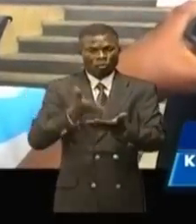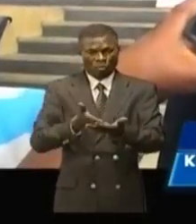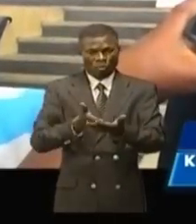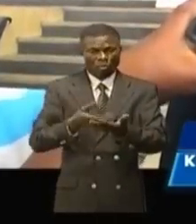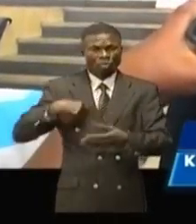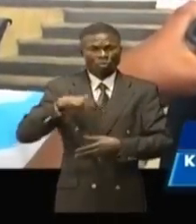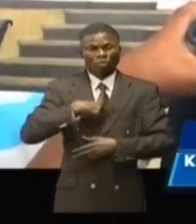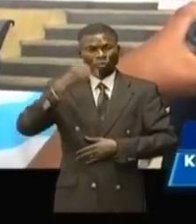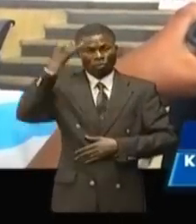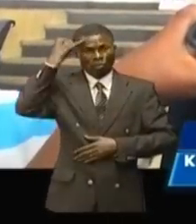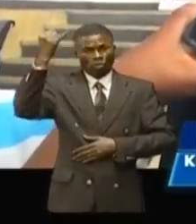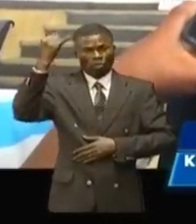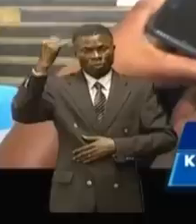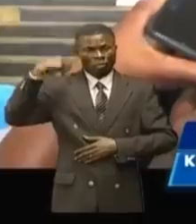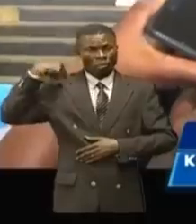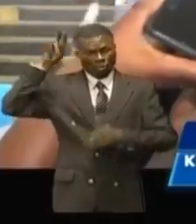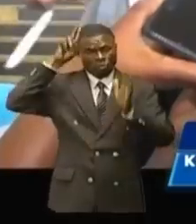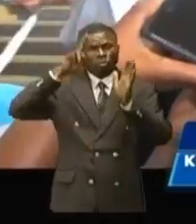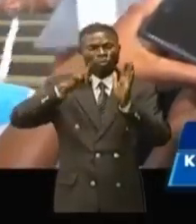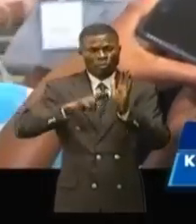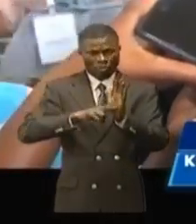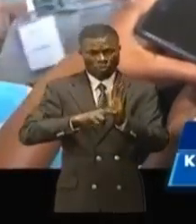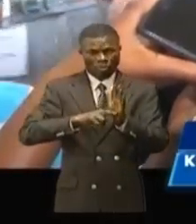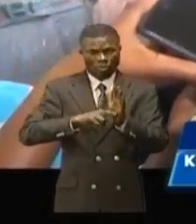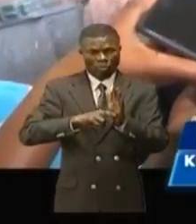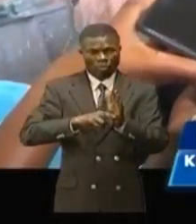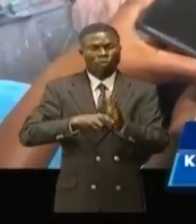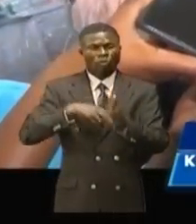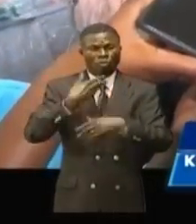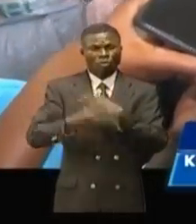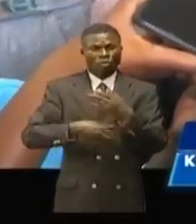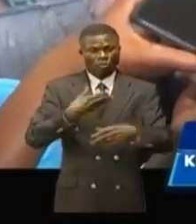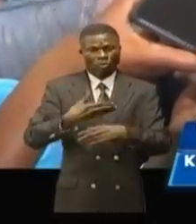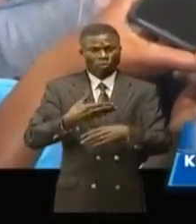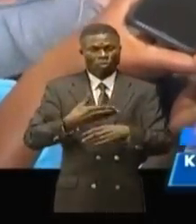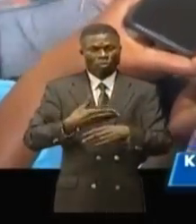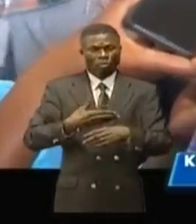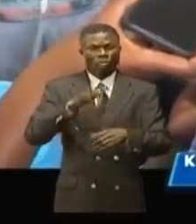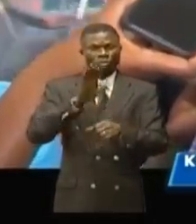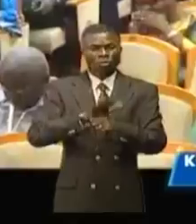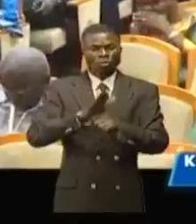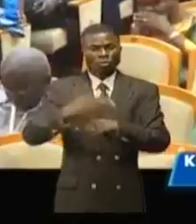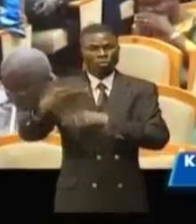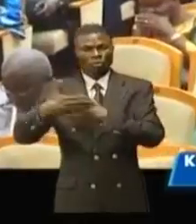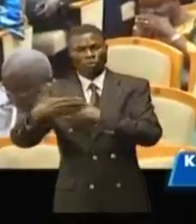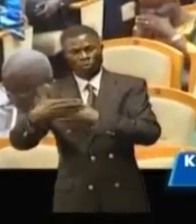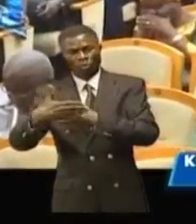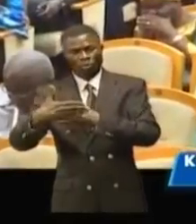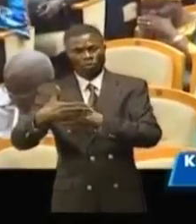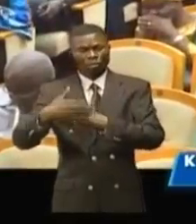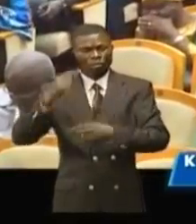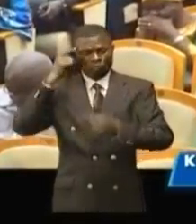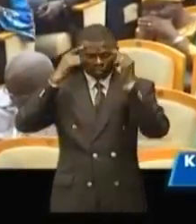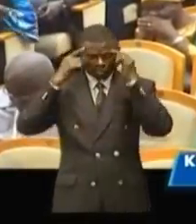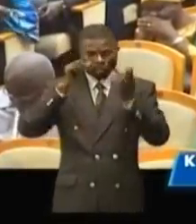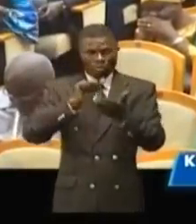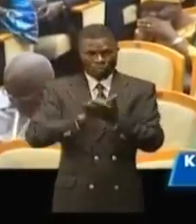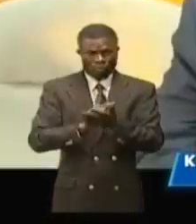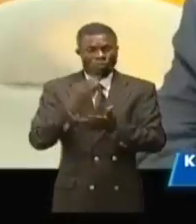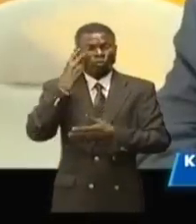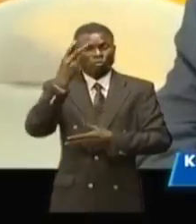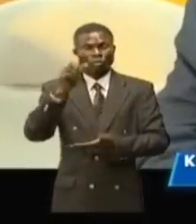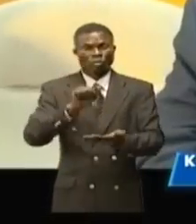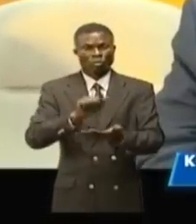aussi que le gouvernement pourra de plus en plus être beaucoup plus proche de ses soucis et de cette